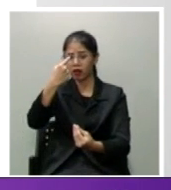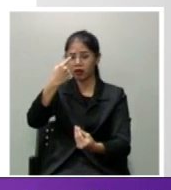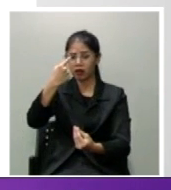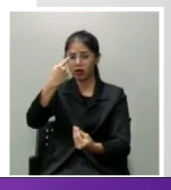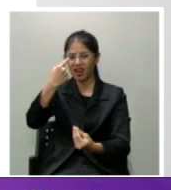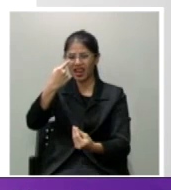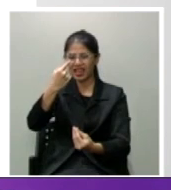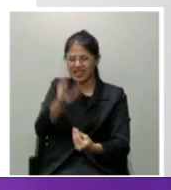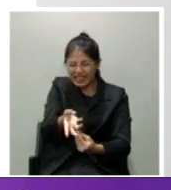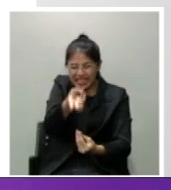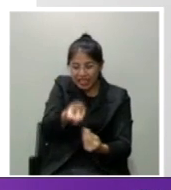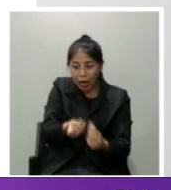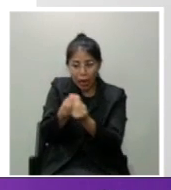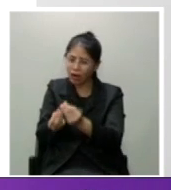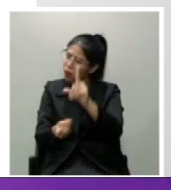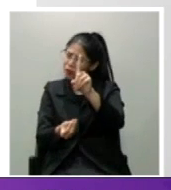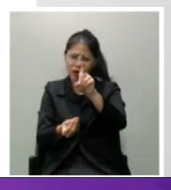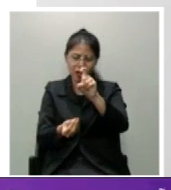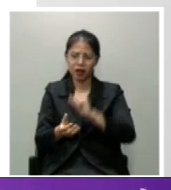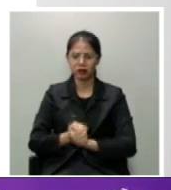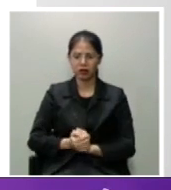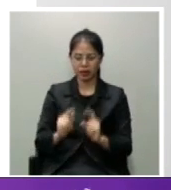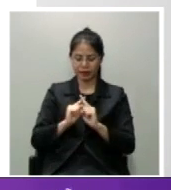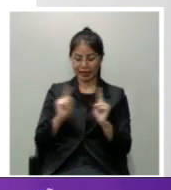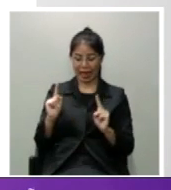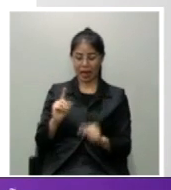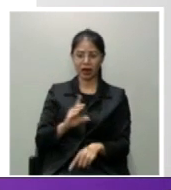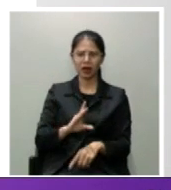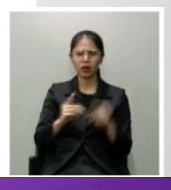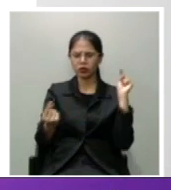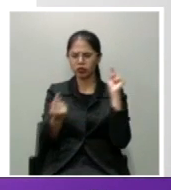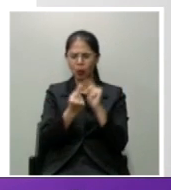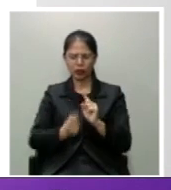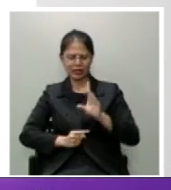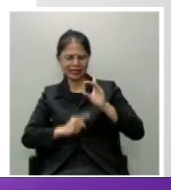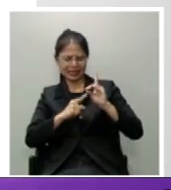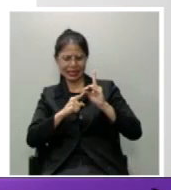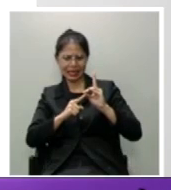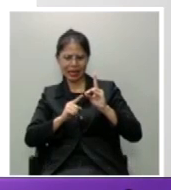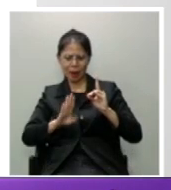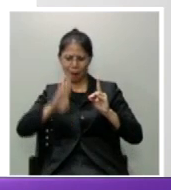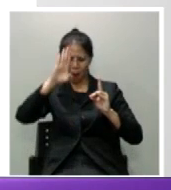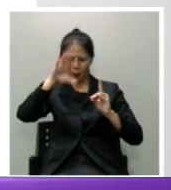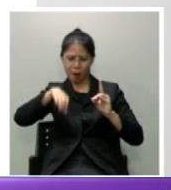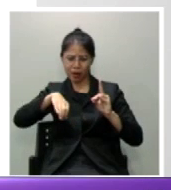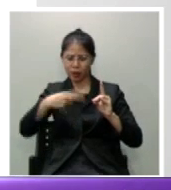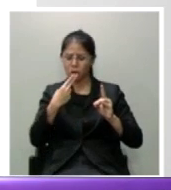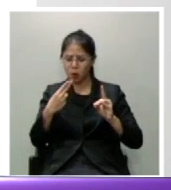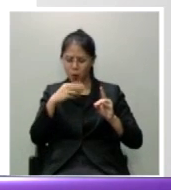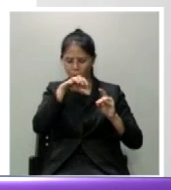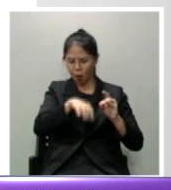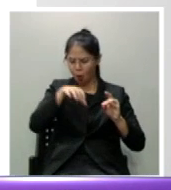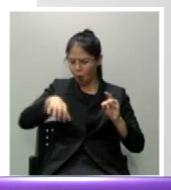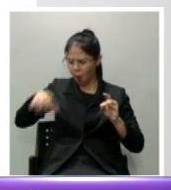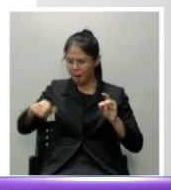าเดียวก็ไม่ได้นะครับแต่โซนดีเนี่ยมันมีโรงงานยาสูบตั้งอยู่หลายโรงงานจึงยัง